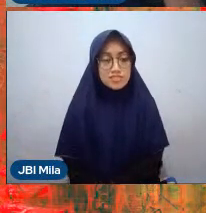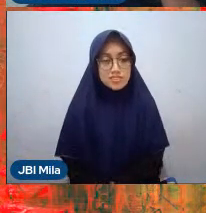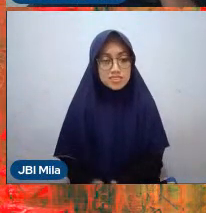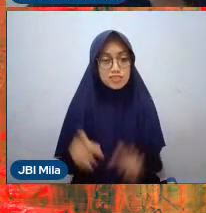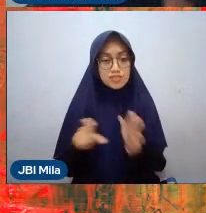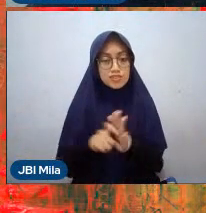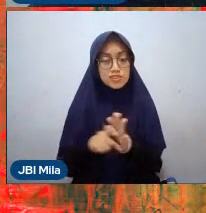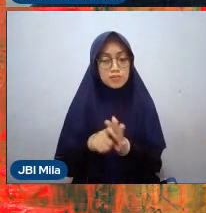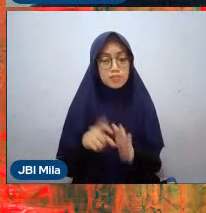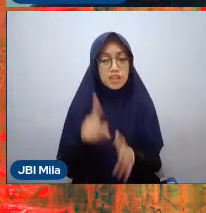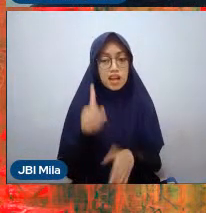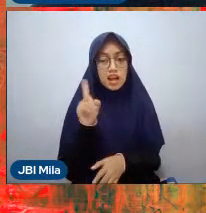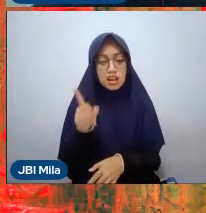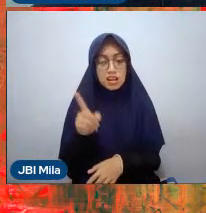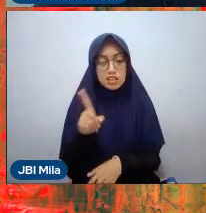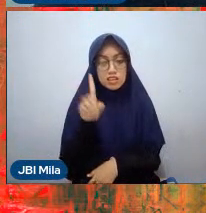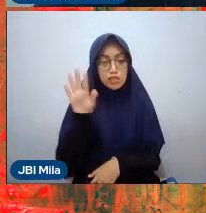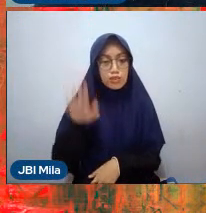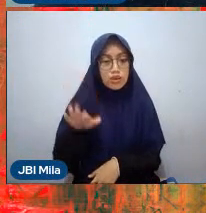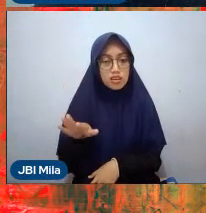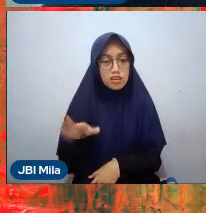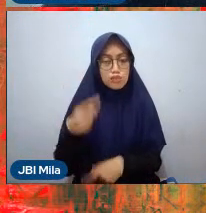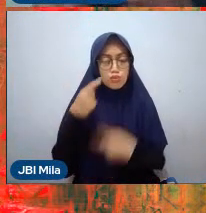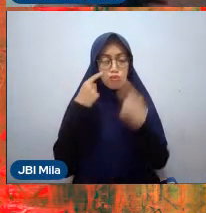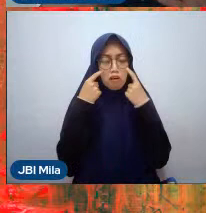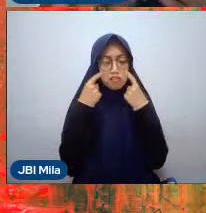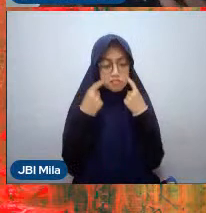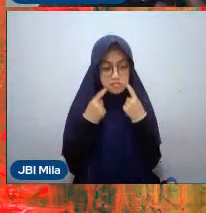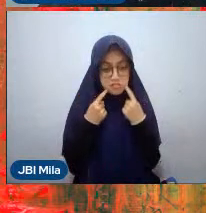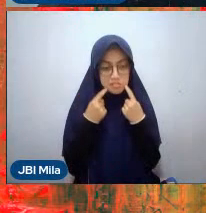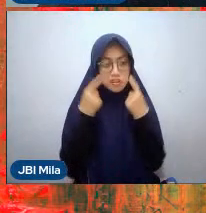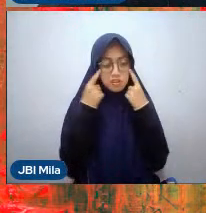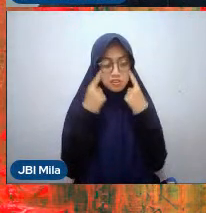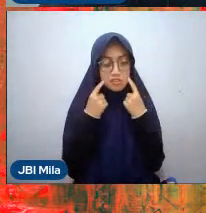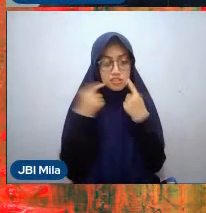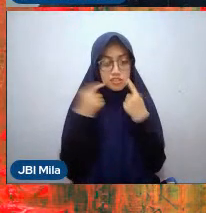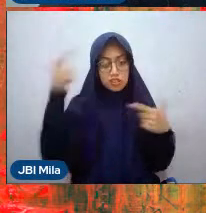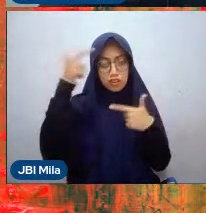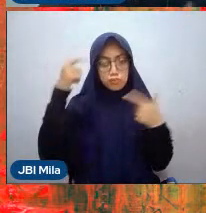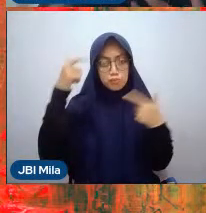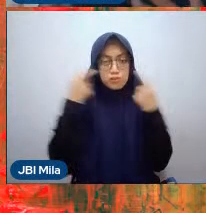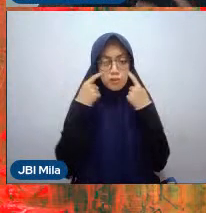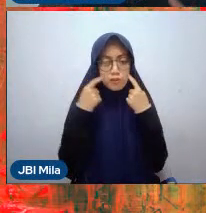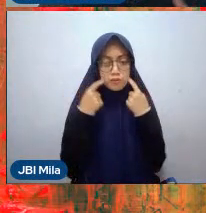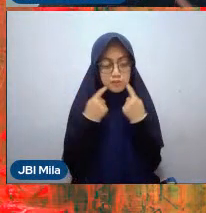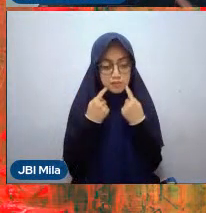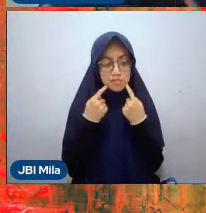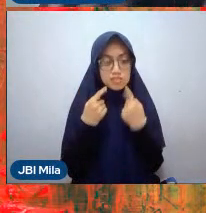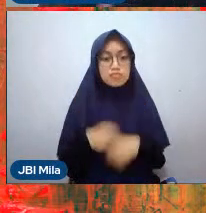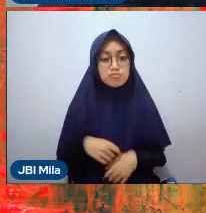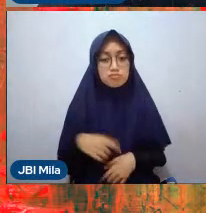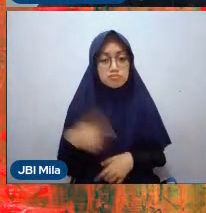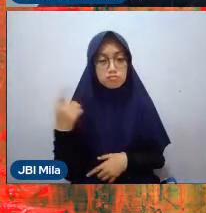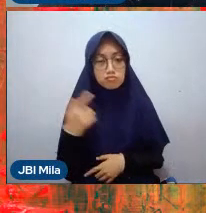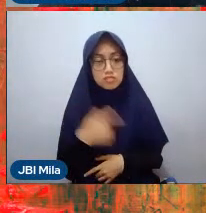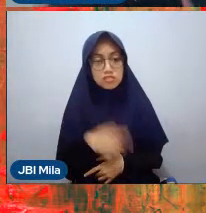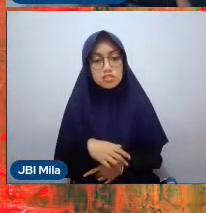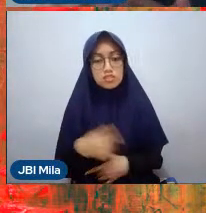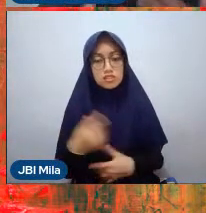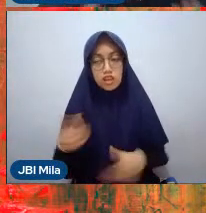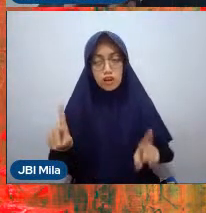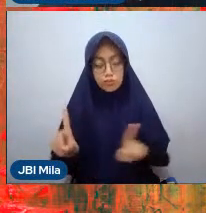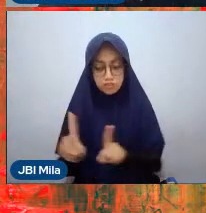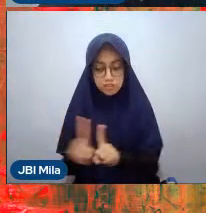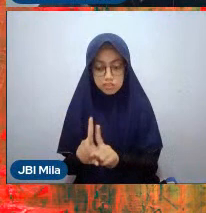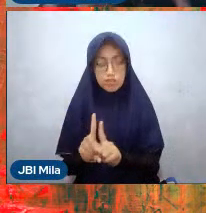Jadi ada seorang anak tiba-tiba nangis tuh pas ketika main topik emosi. Wah, nangis kenapa nih? Karena saya dampingin kan, saya